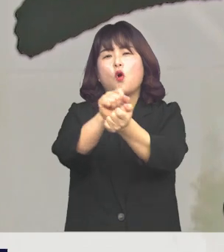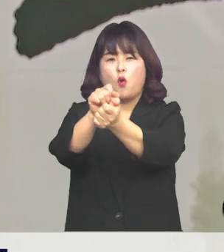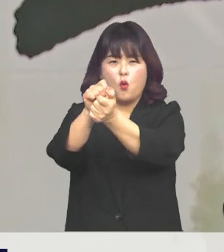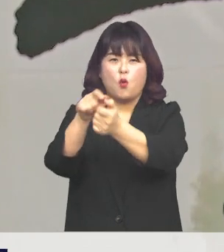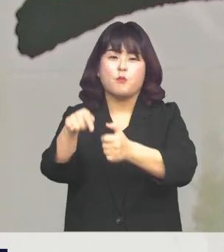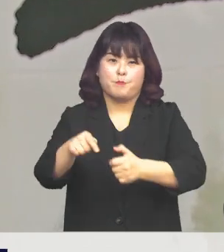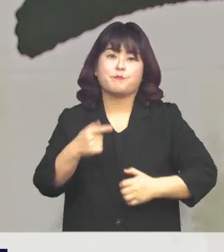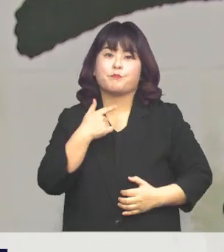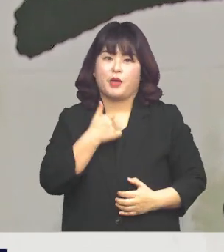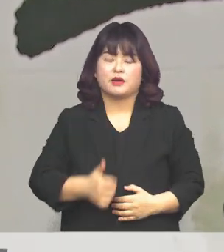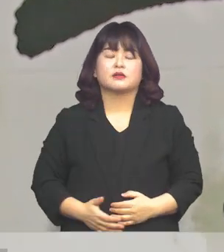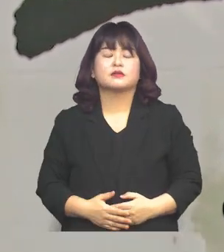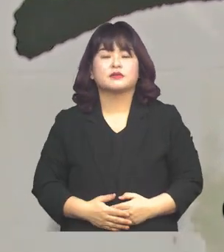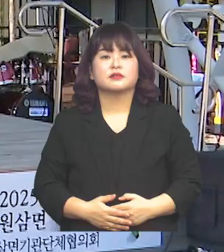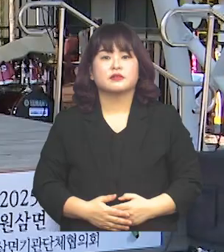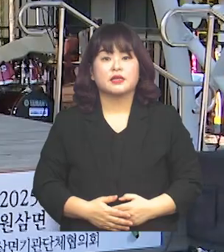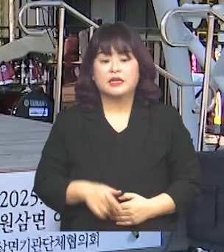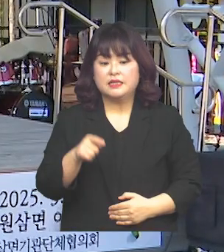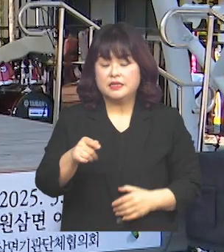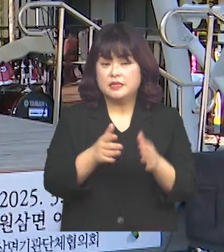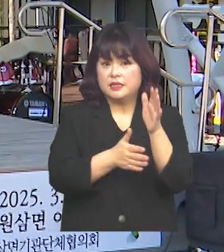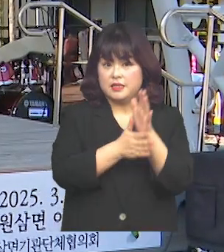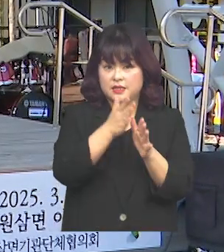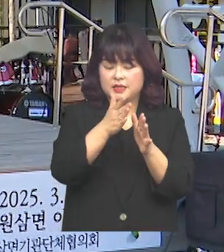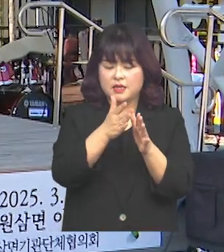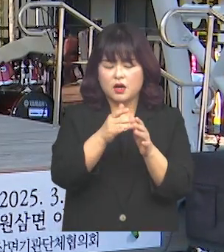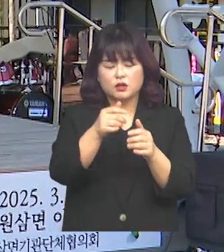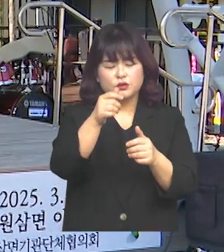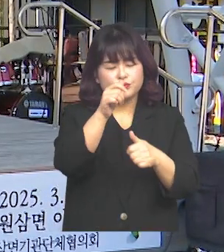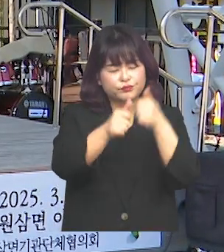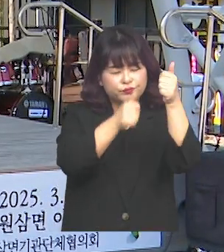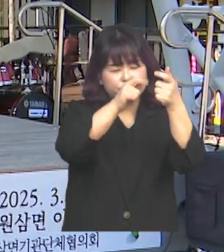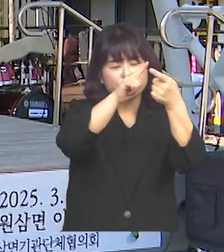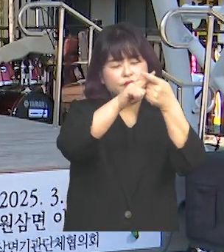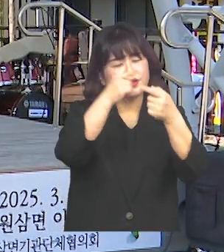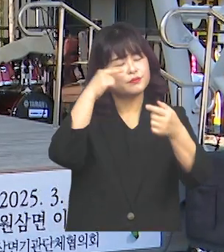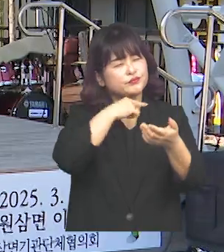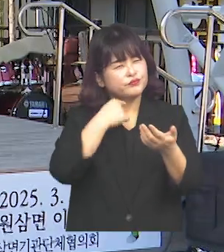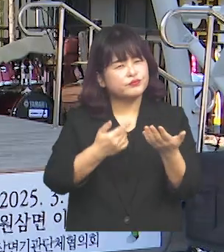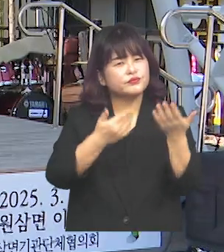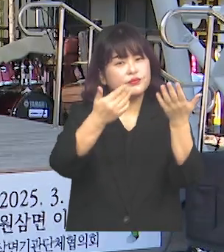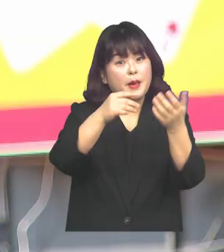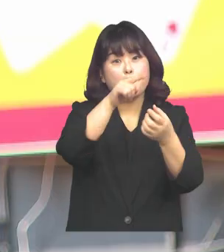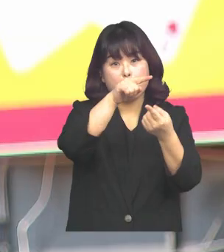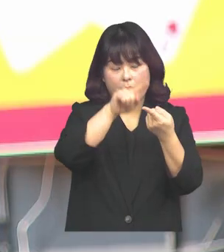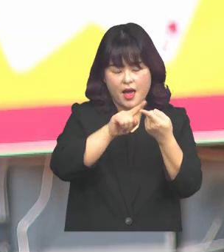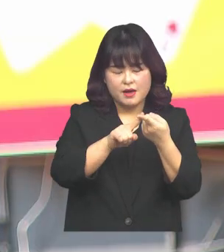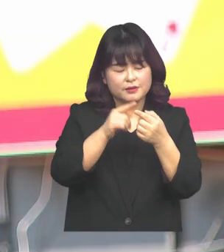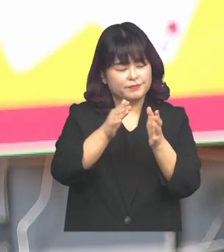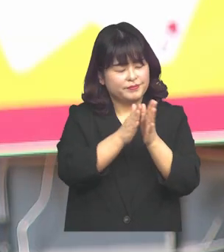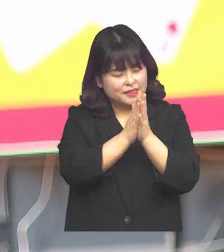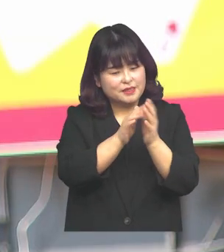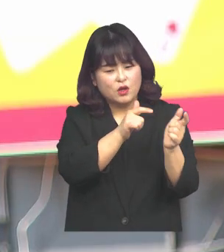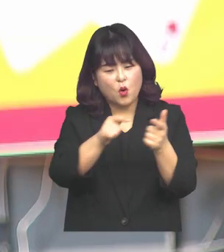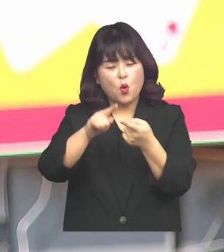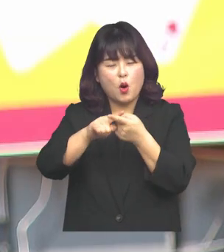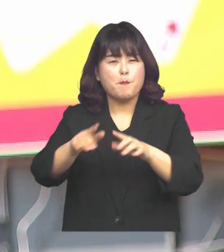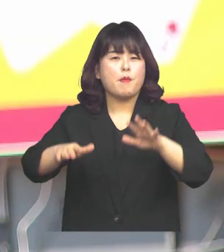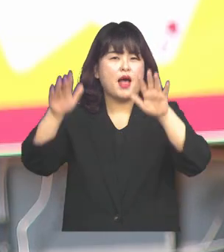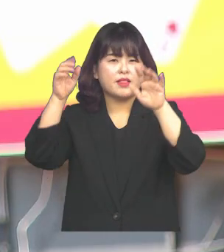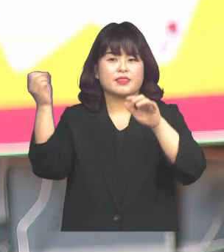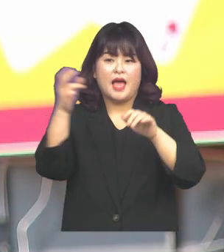영향을 미쳤습니다. 시는 선열들의 숭고한 희생을 기리고 용인 곳곳에 울려